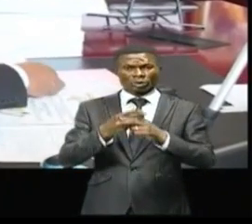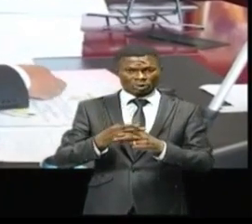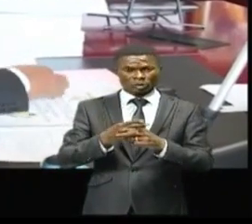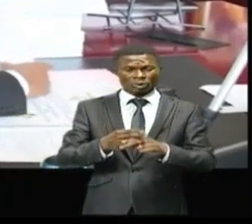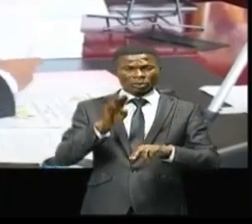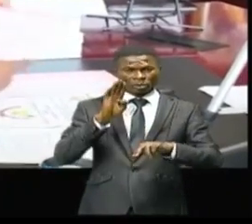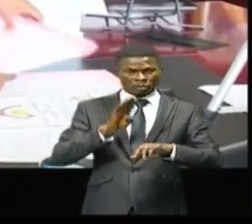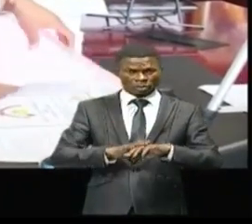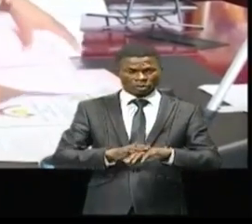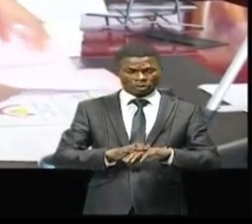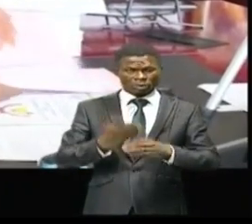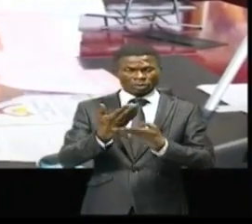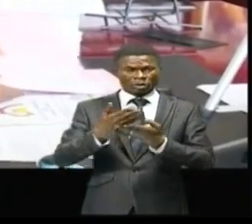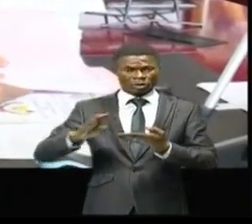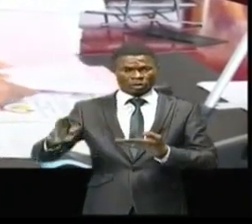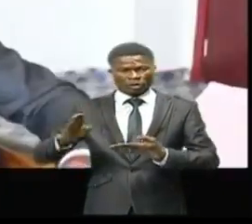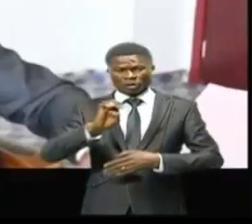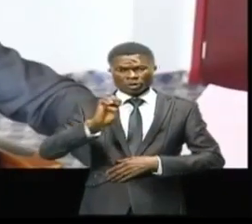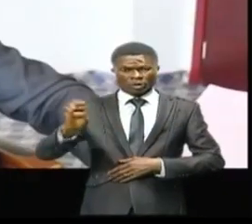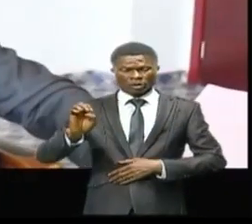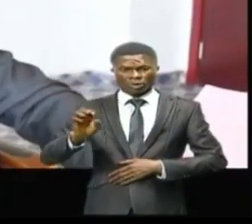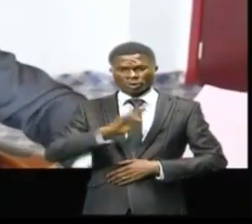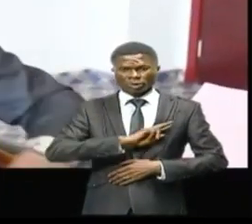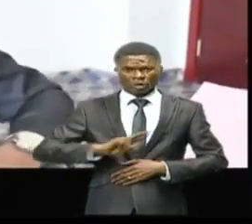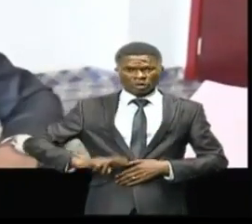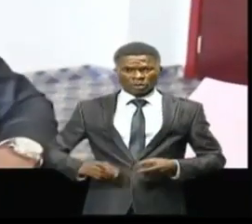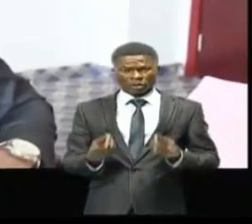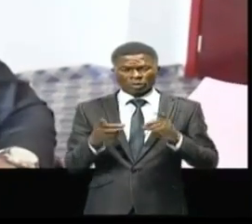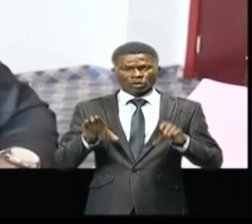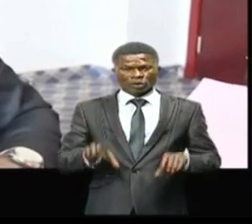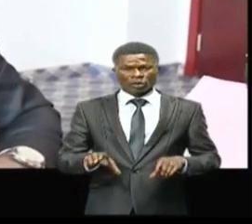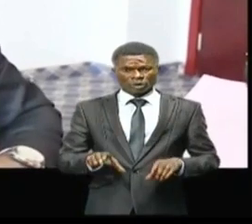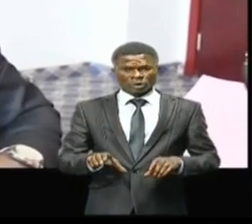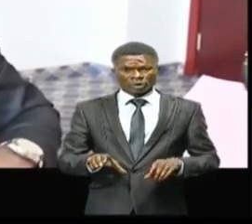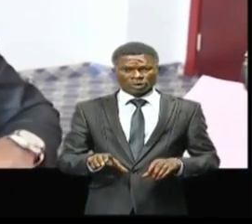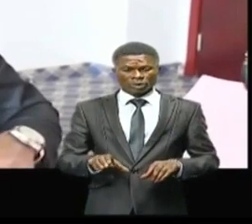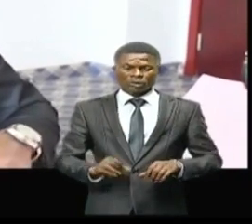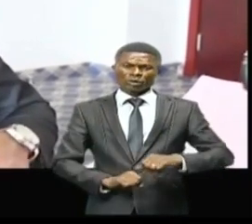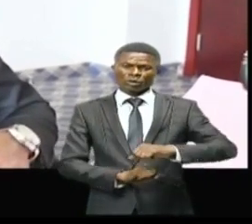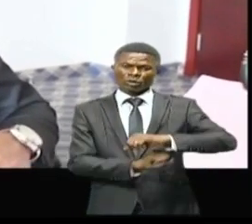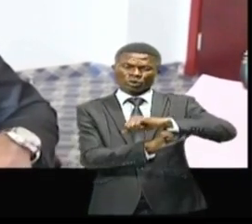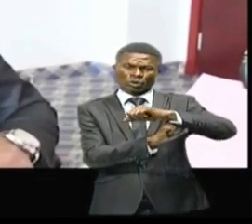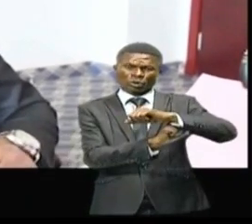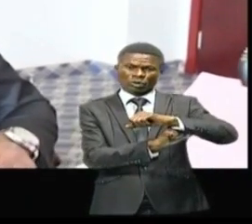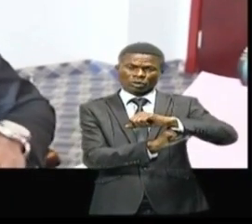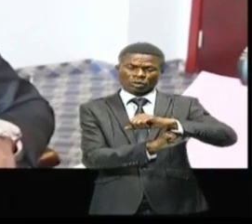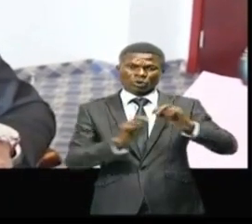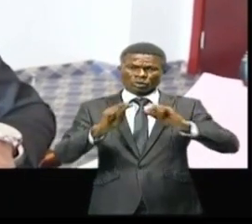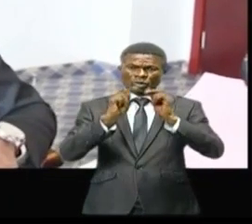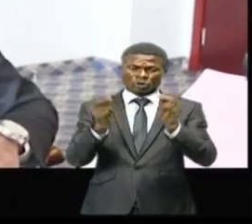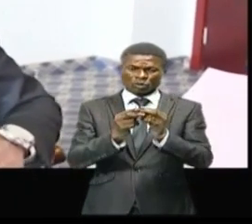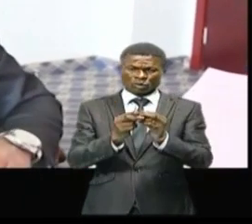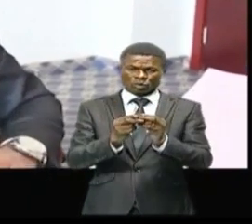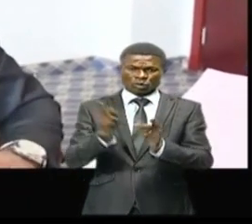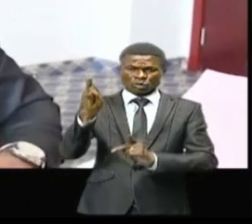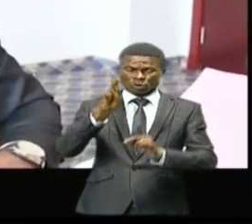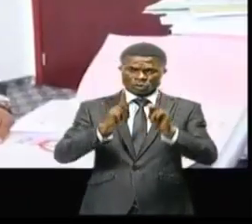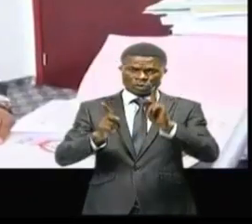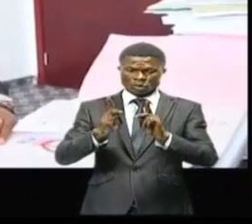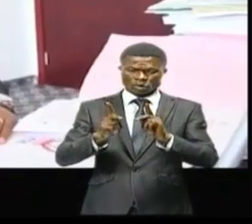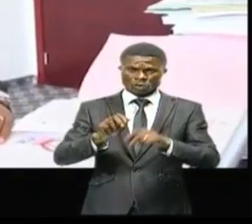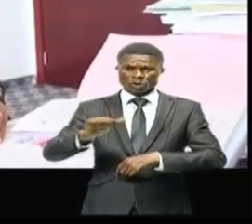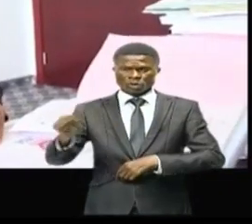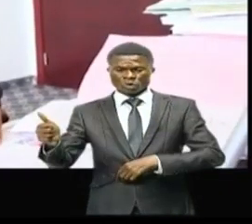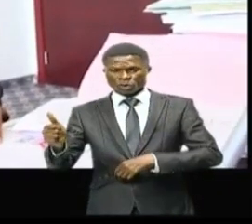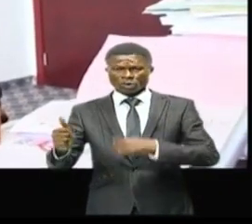qui prévaut dans la partie est de la République les soutiens par les mouvements citoyens et certains